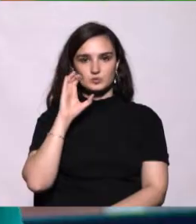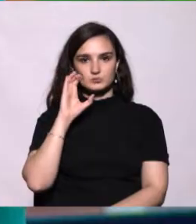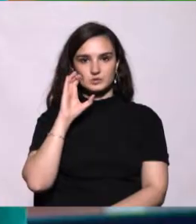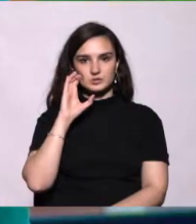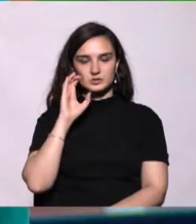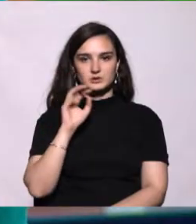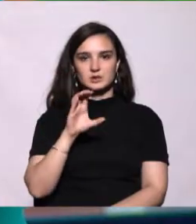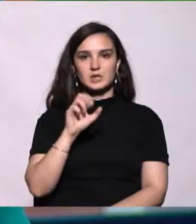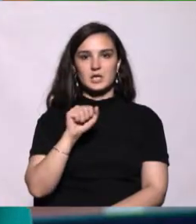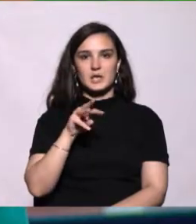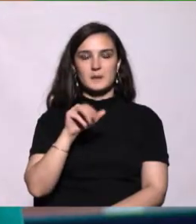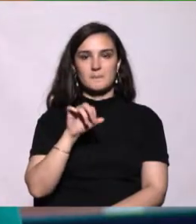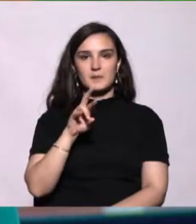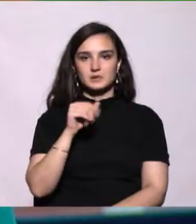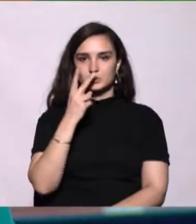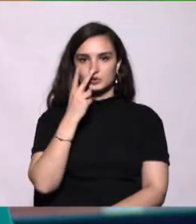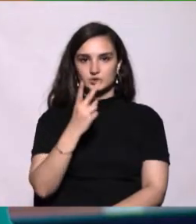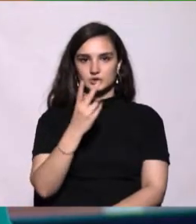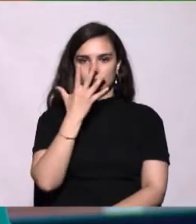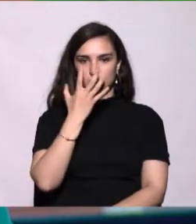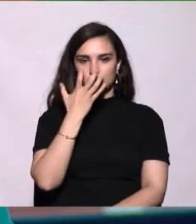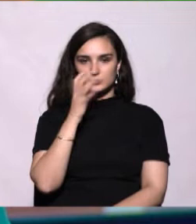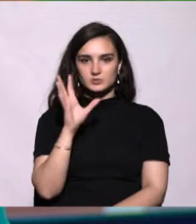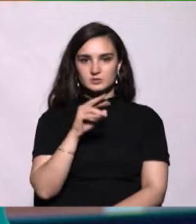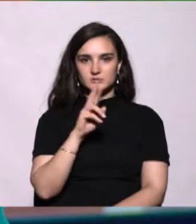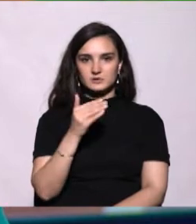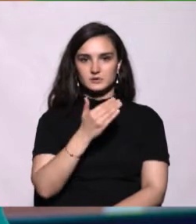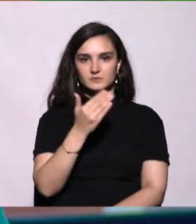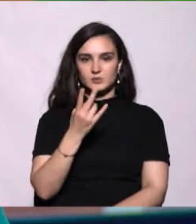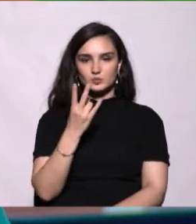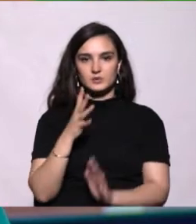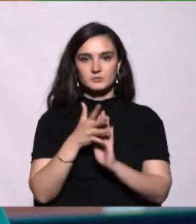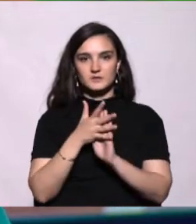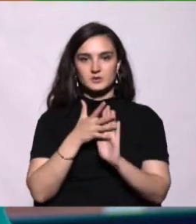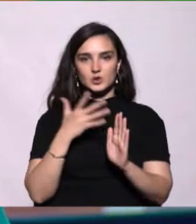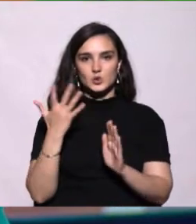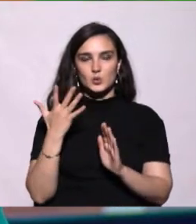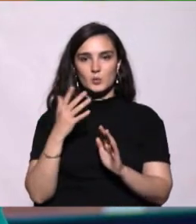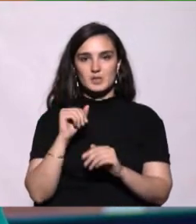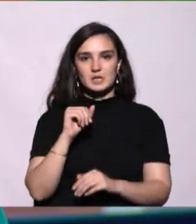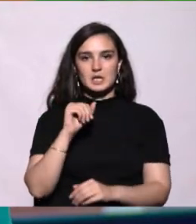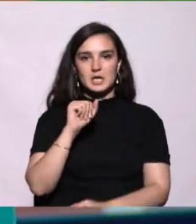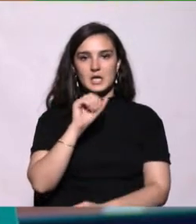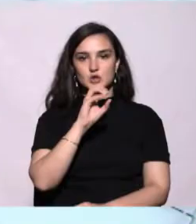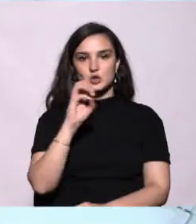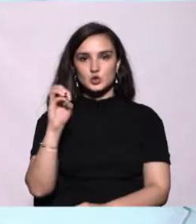მის ამანდას, შეხედეთ სურათებს და თქვენ უნდა გამოიცნოთ, რომელ ასო ბგერაზე, აი ამ რომელ